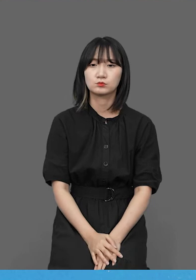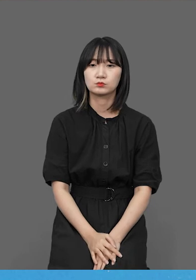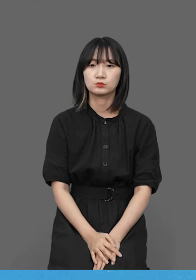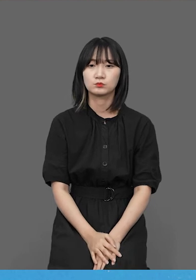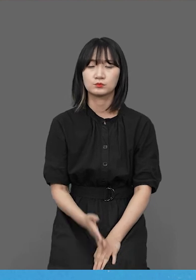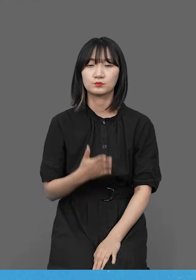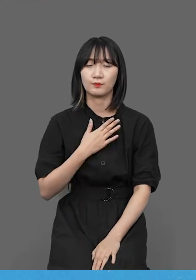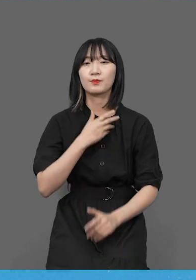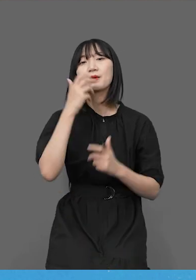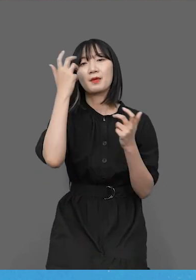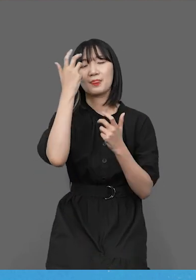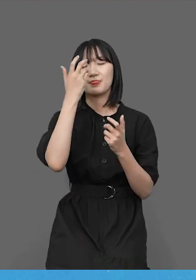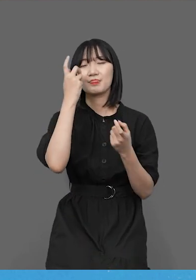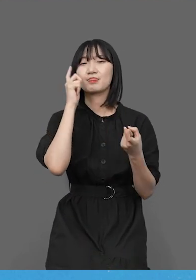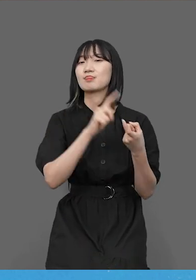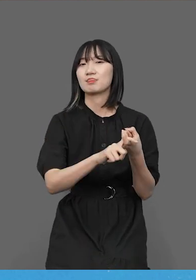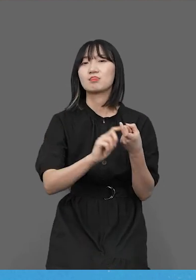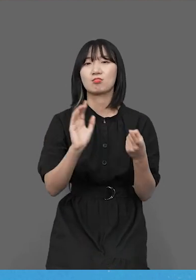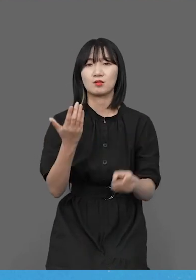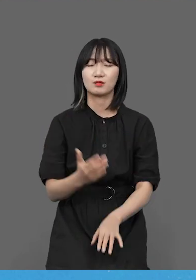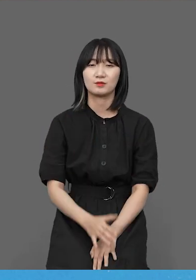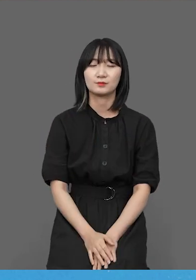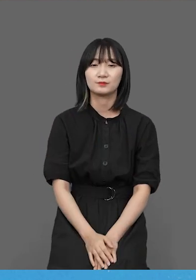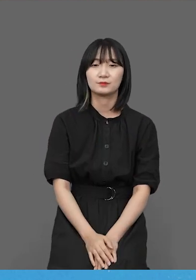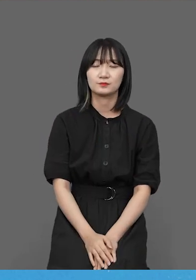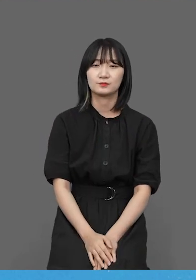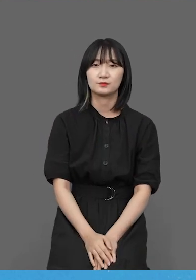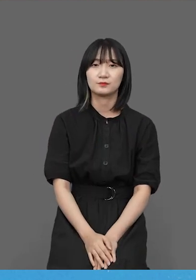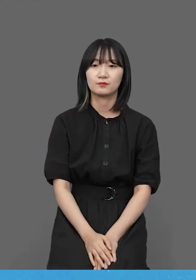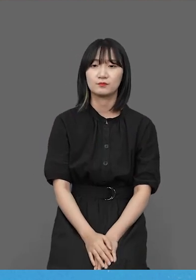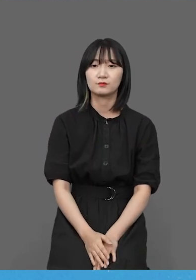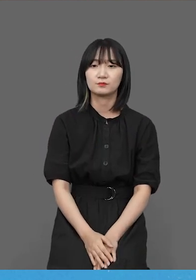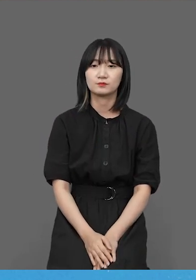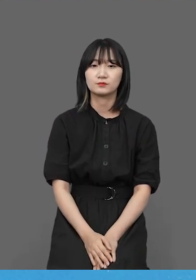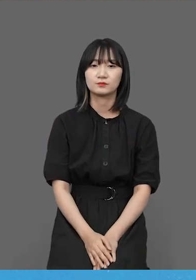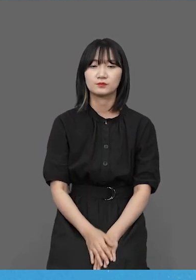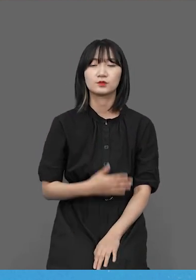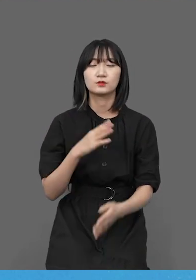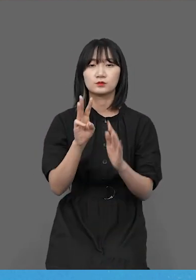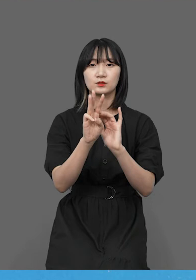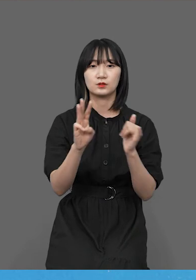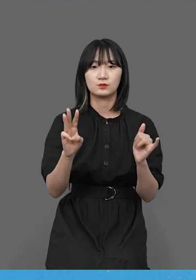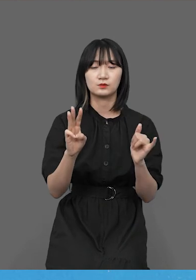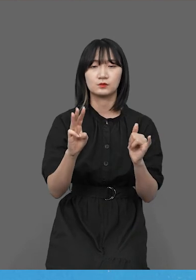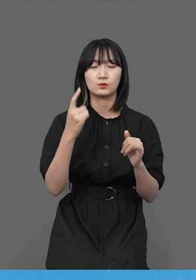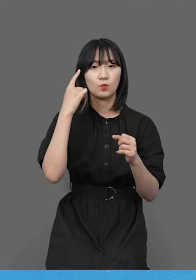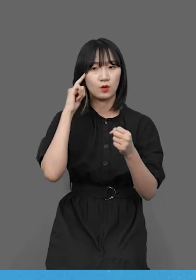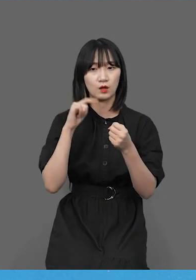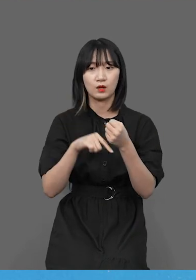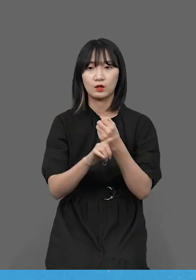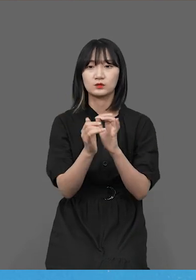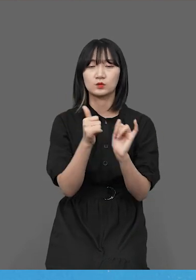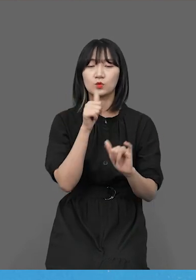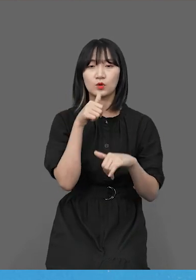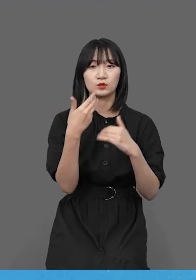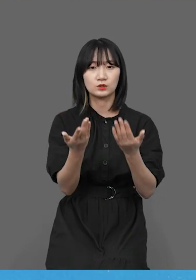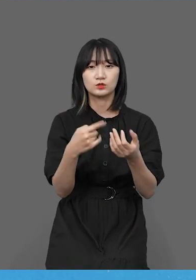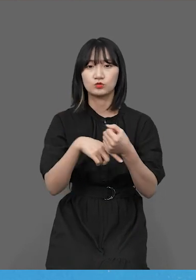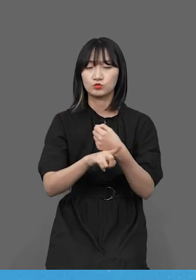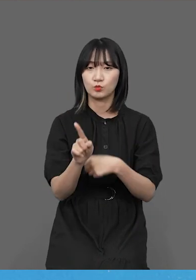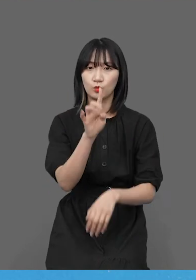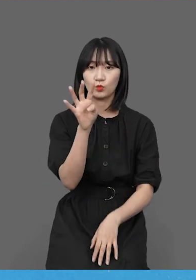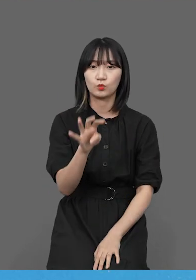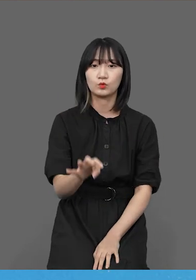저분의 팬이 될 수밖에 없었죠. 자, 제가 저 세 분의 과학자를 소개드리는